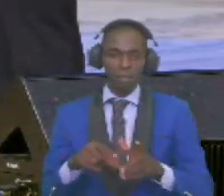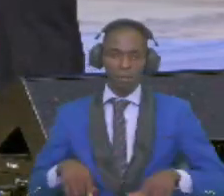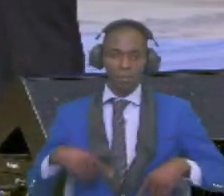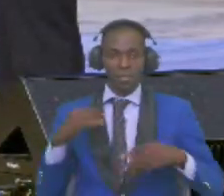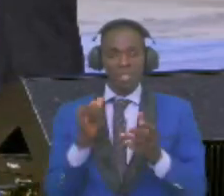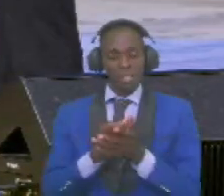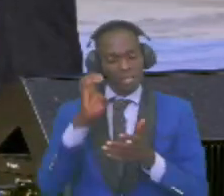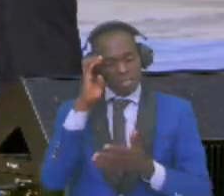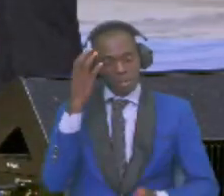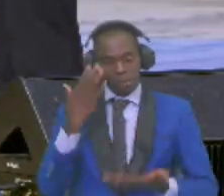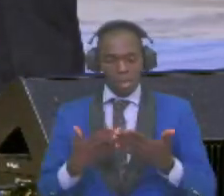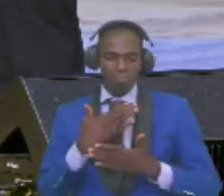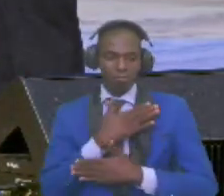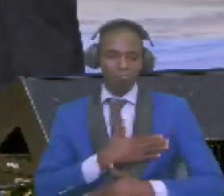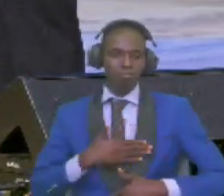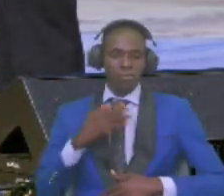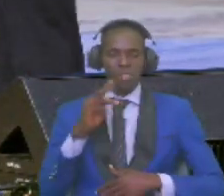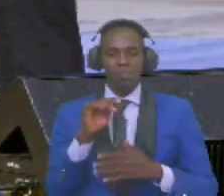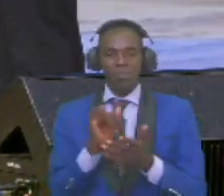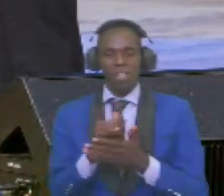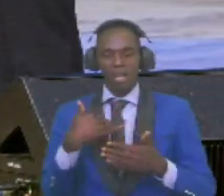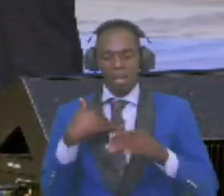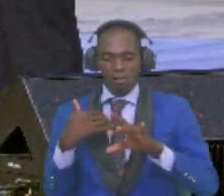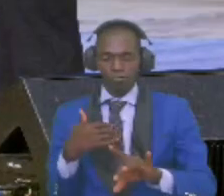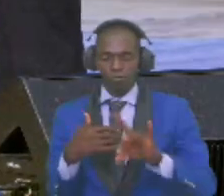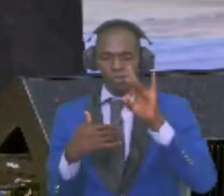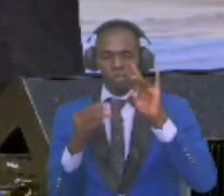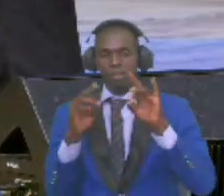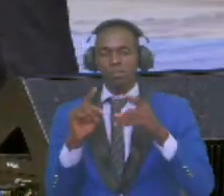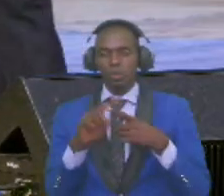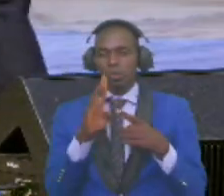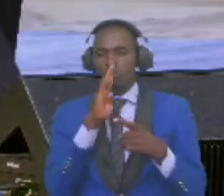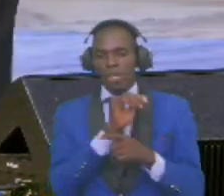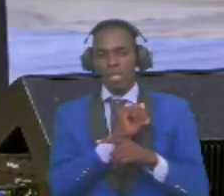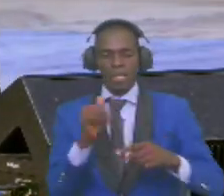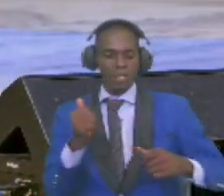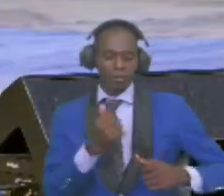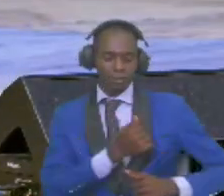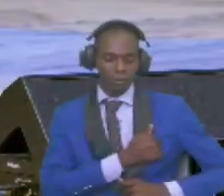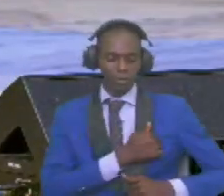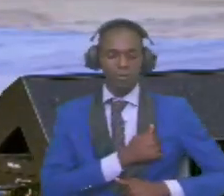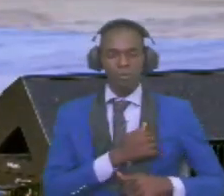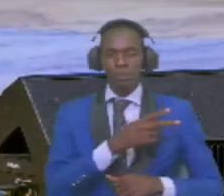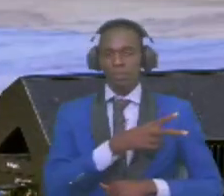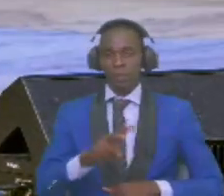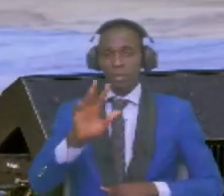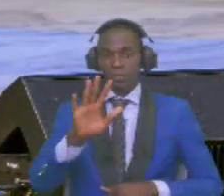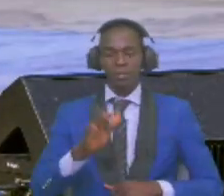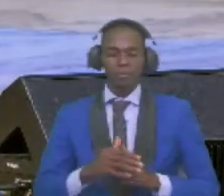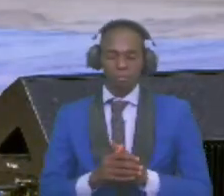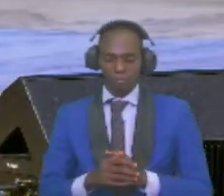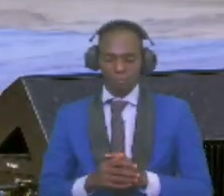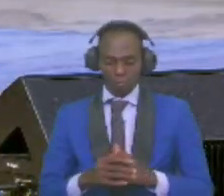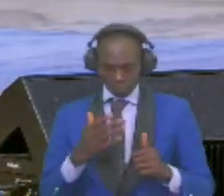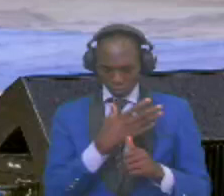plaire à celui qui l'a enrôlé le verset 5 10